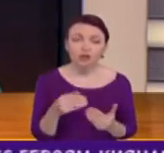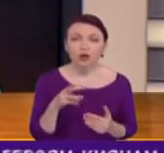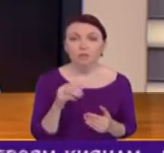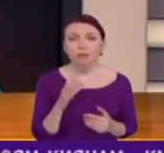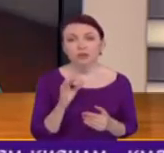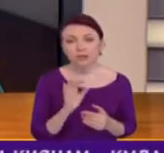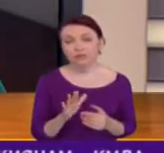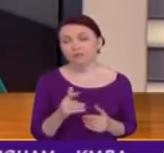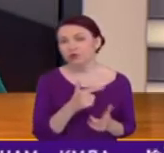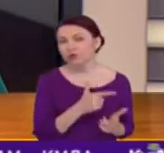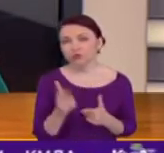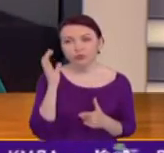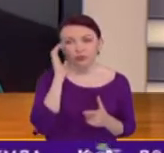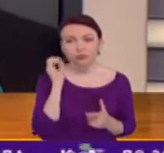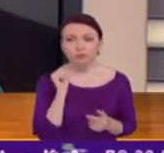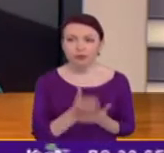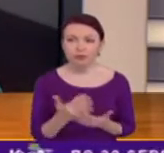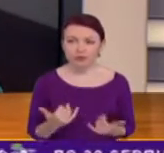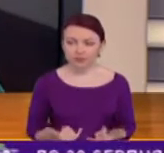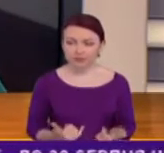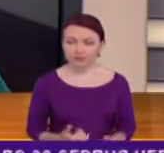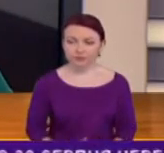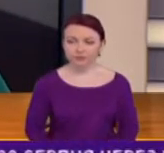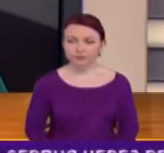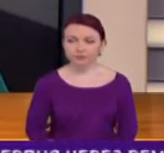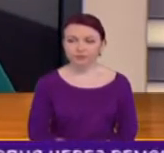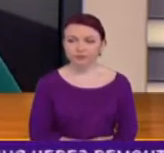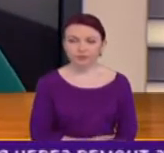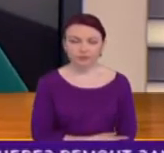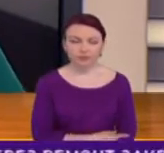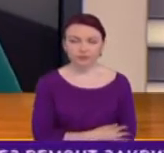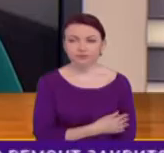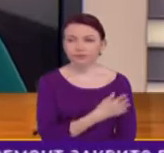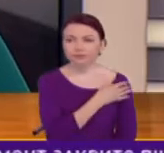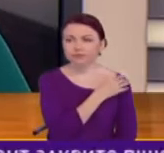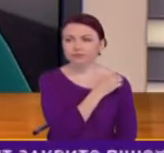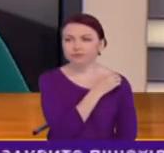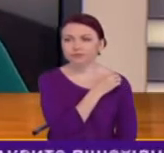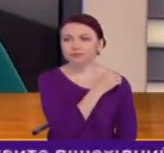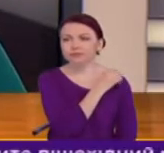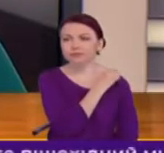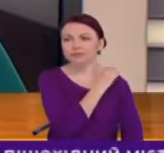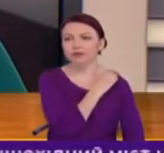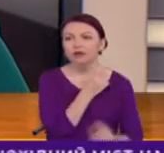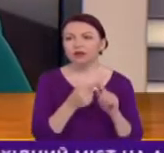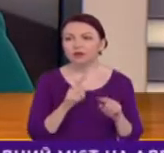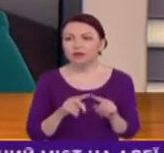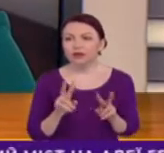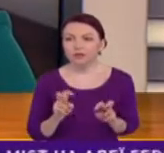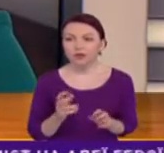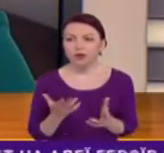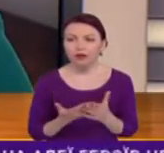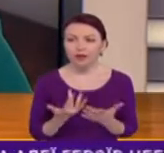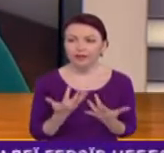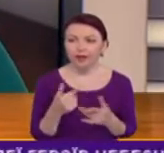ми готові почути прямо зараз. Отже, пане Сергію, переходимо до теми, яка обговорюється вже кілька років точно. Це